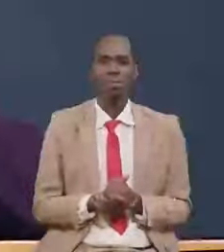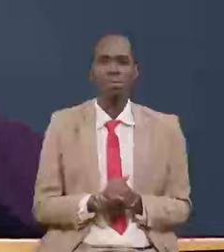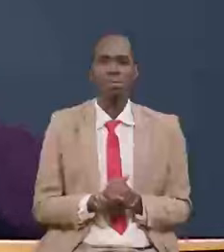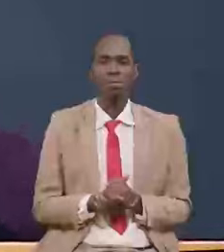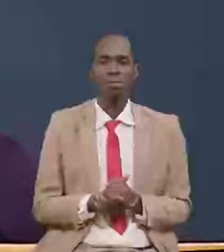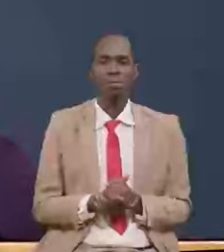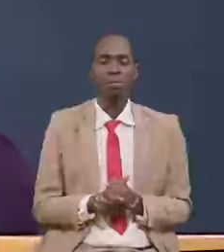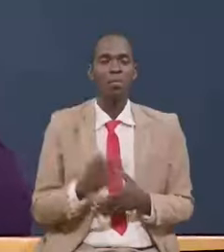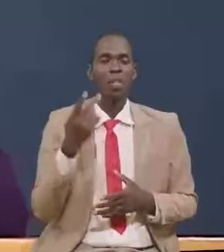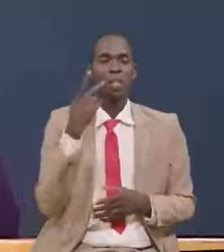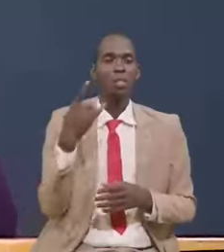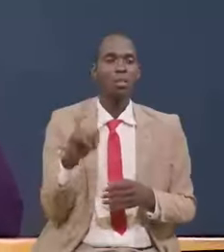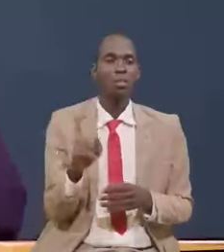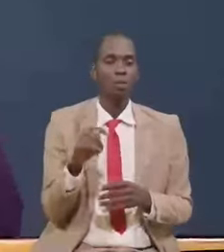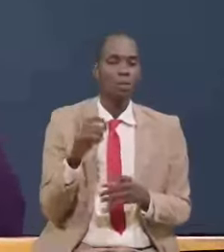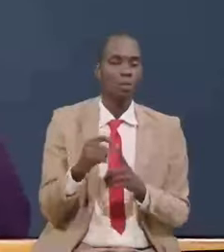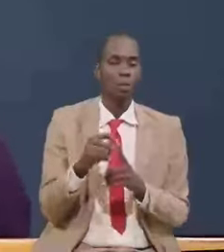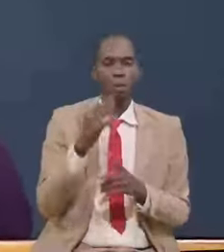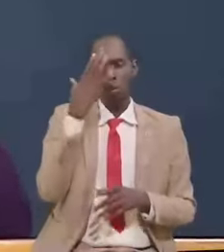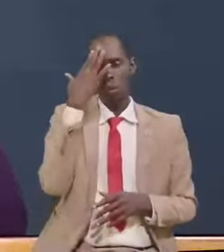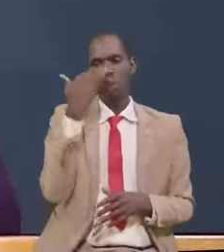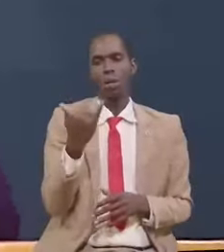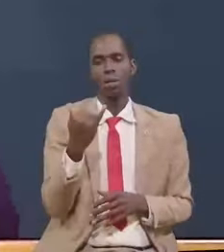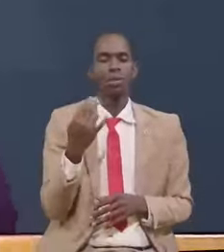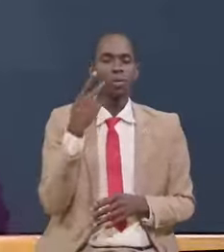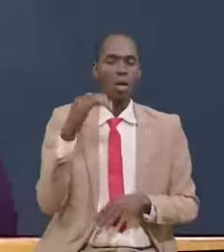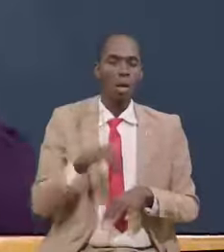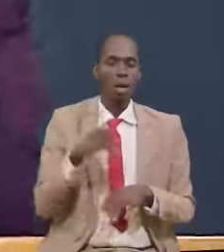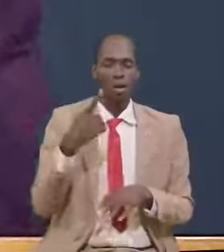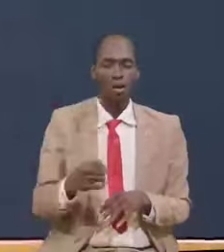Voyez le pourquoi. Voyez le but.